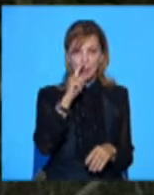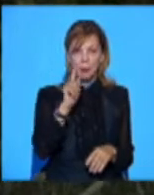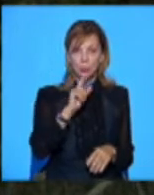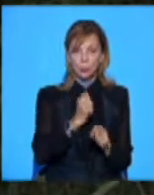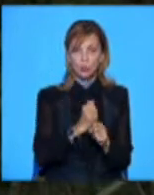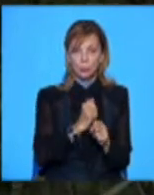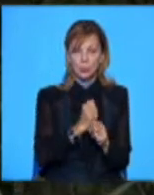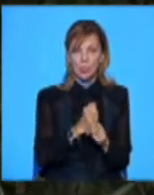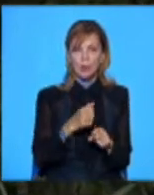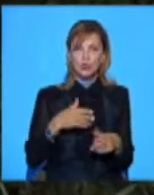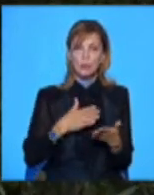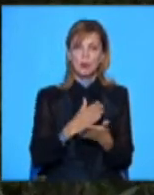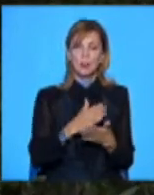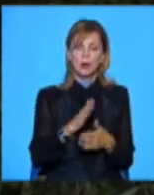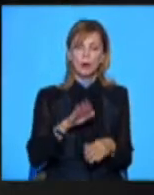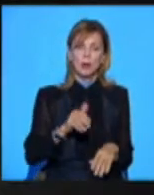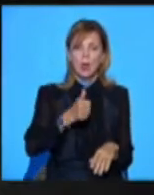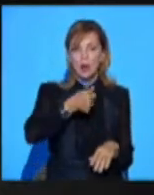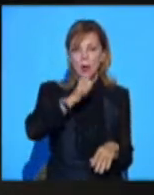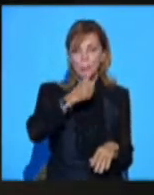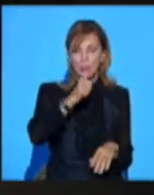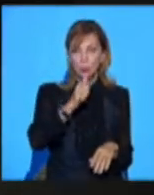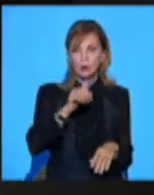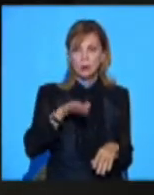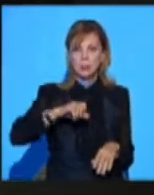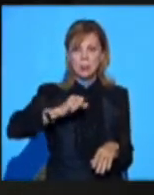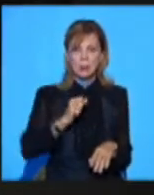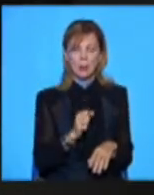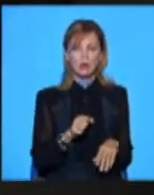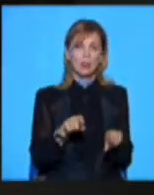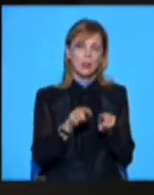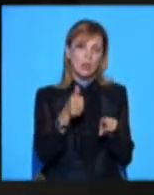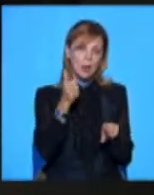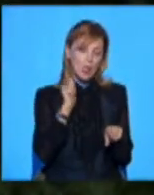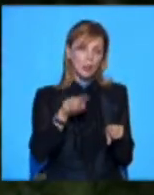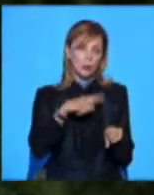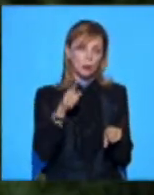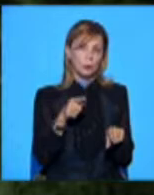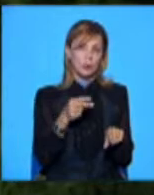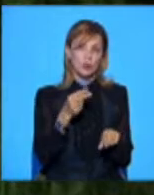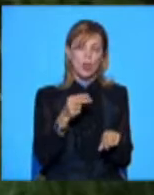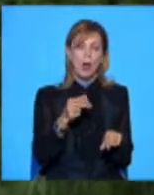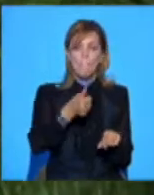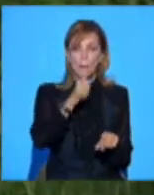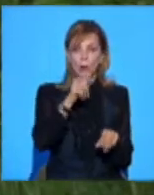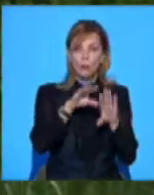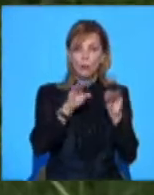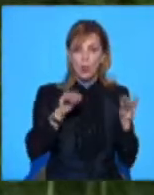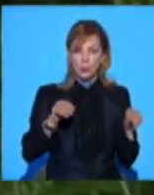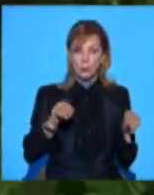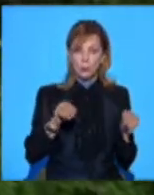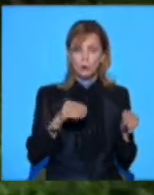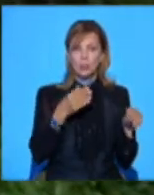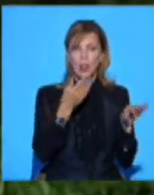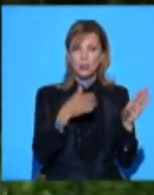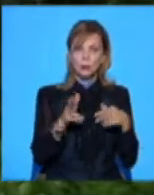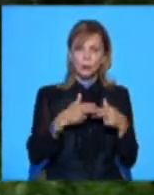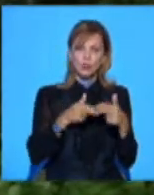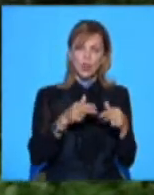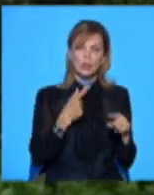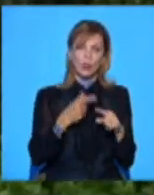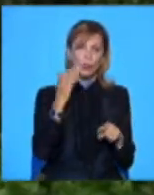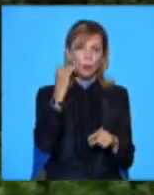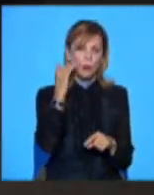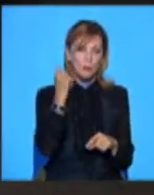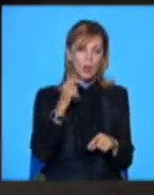și își petrecea toată ziua la cârciuma din sat. Așa a făcut și ieri, când, după ce a băut peste măsură, s-a întors acasă și s-a luat la ceartă. În cele